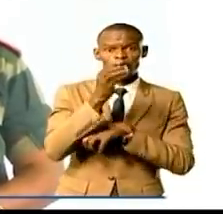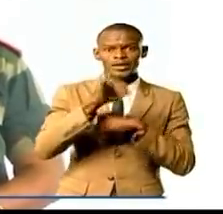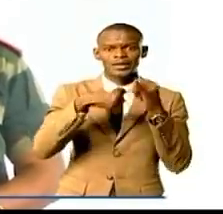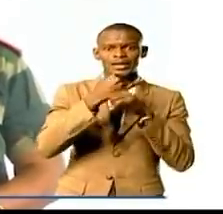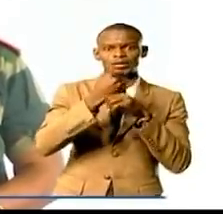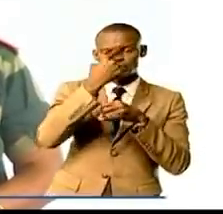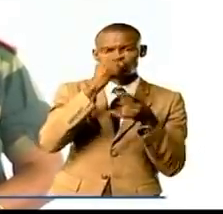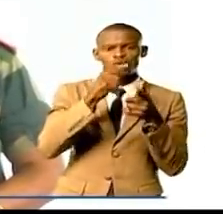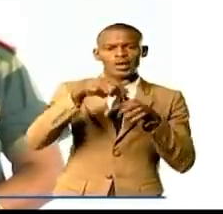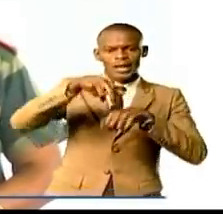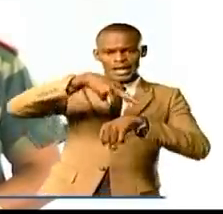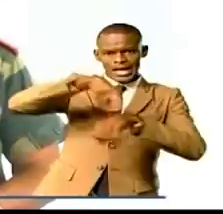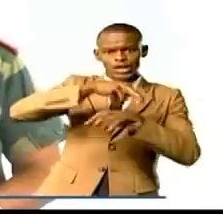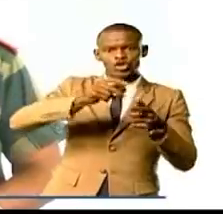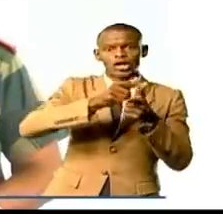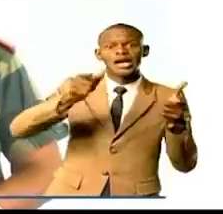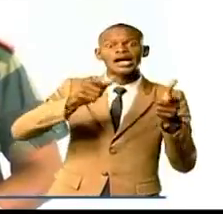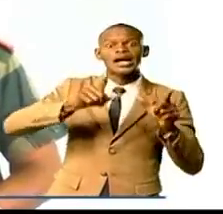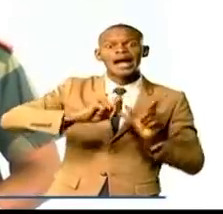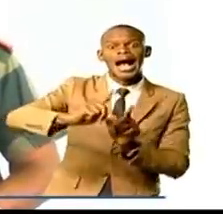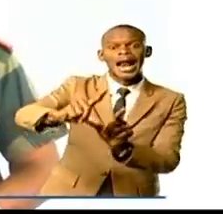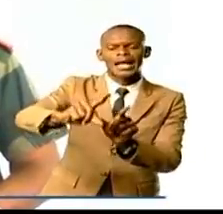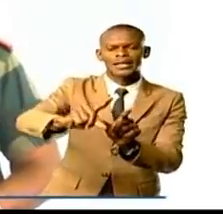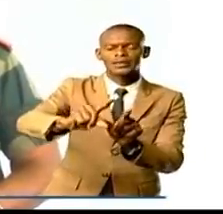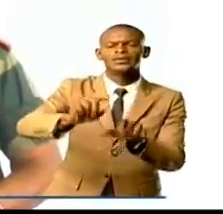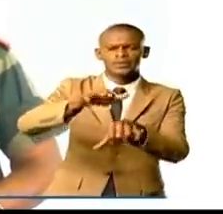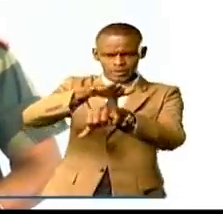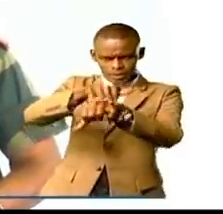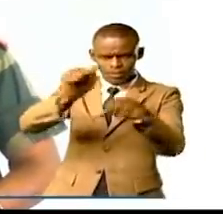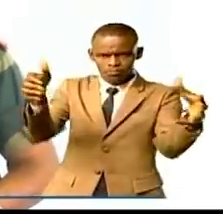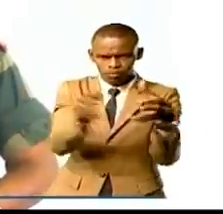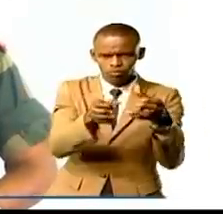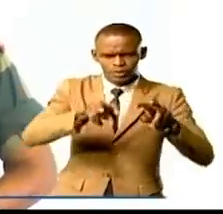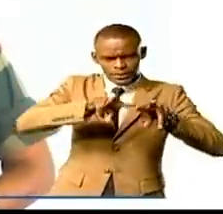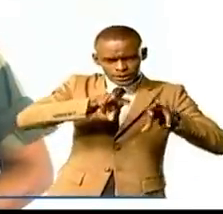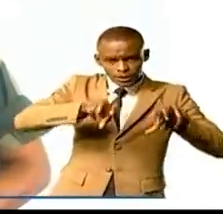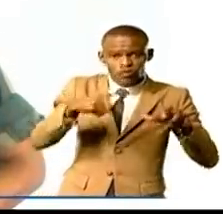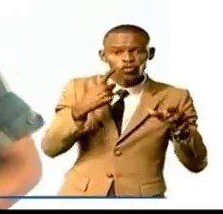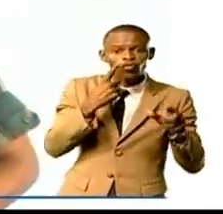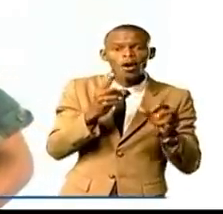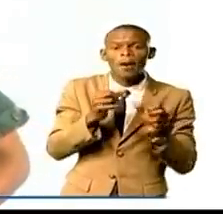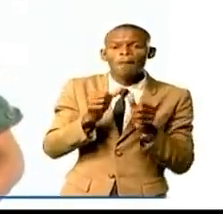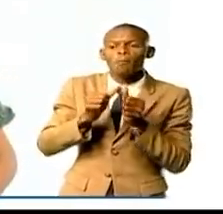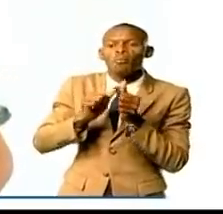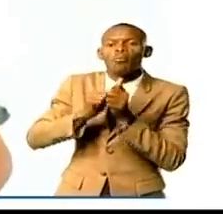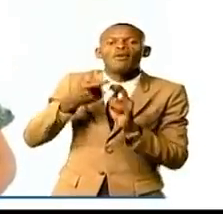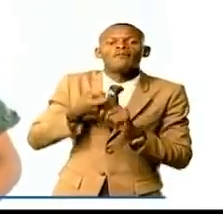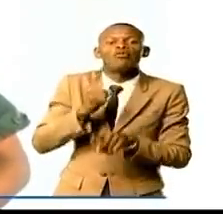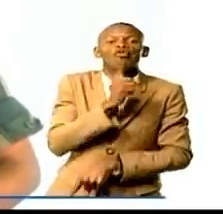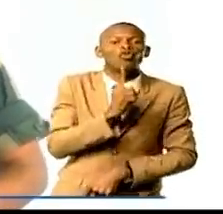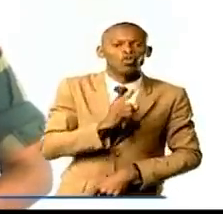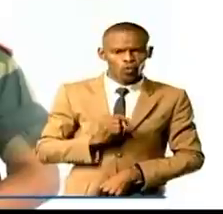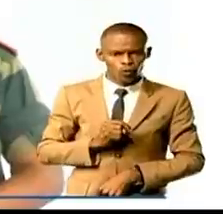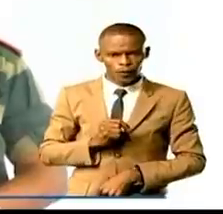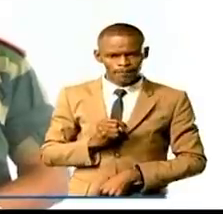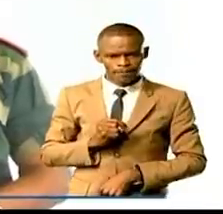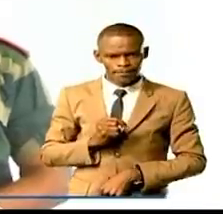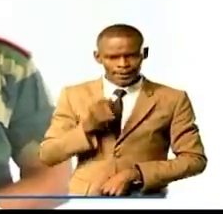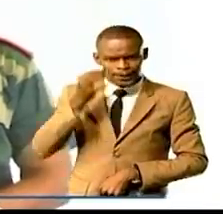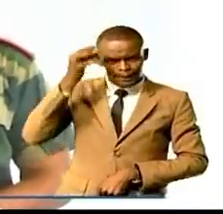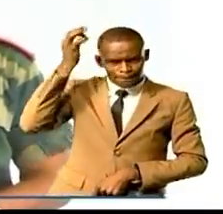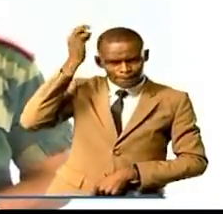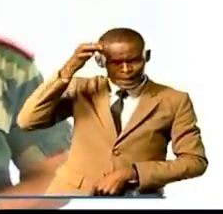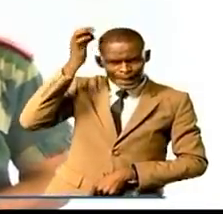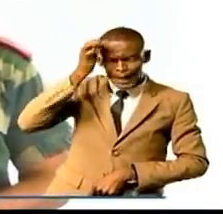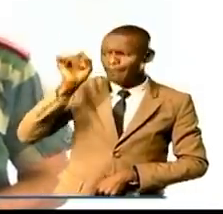investigations sur l'origine de ces graves incidents. Face à cette situation très